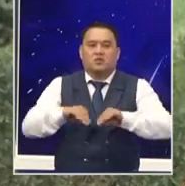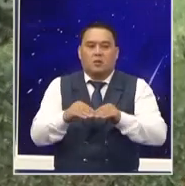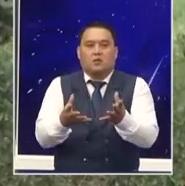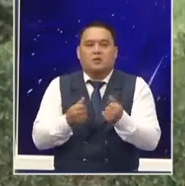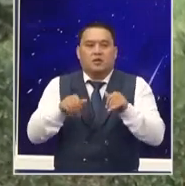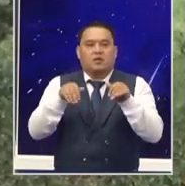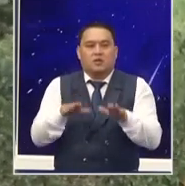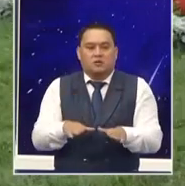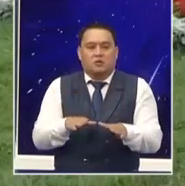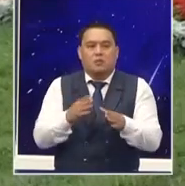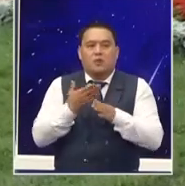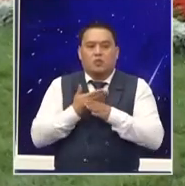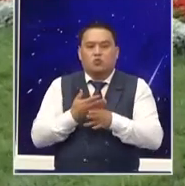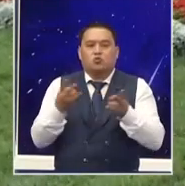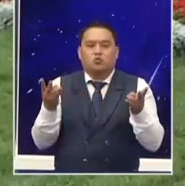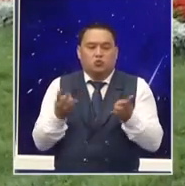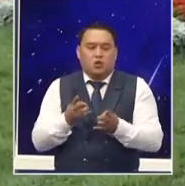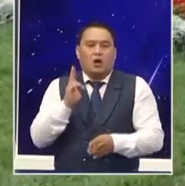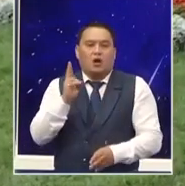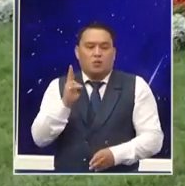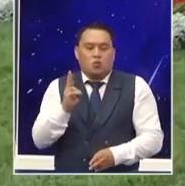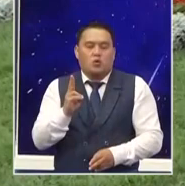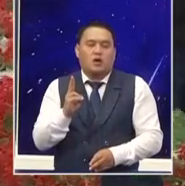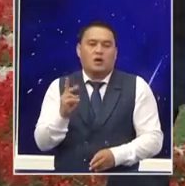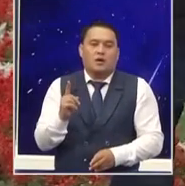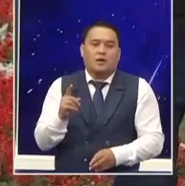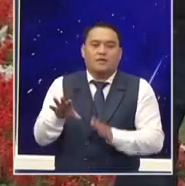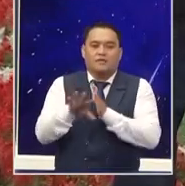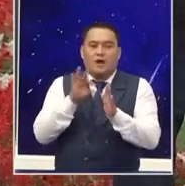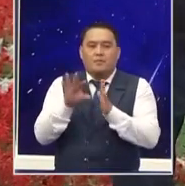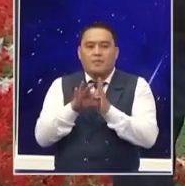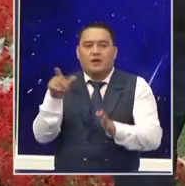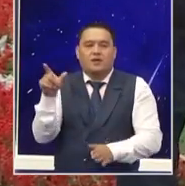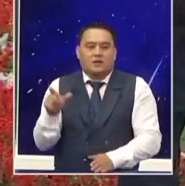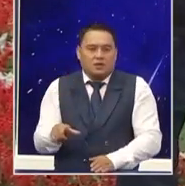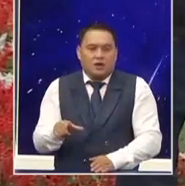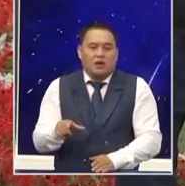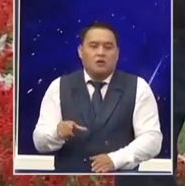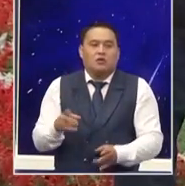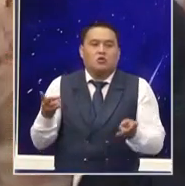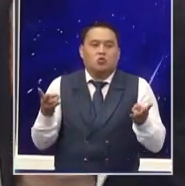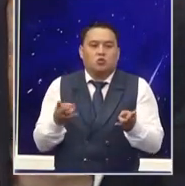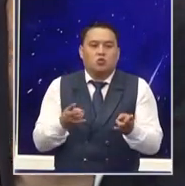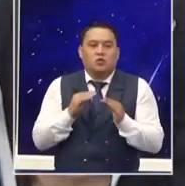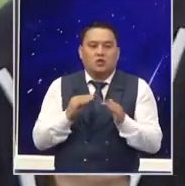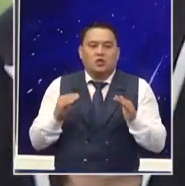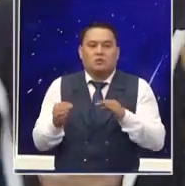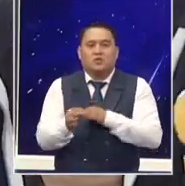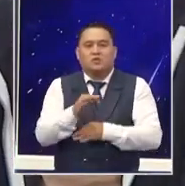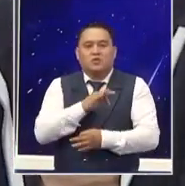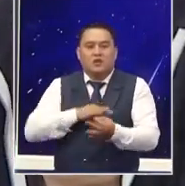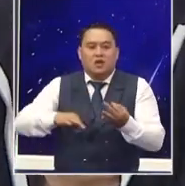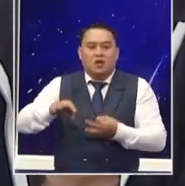принимает решение, кому помочь. В первую очередь, по словам волонтеров, при выборе кандидата в новоселы предпочтение отдается детям-сиротам,